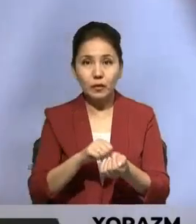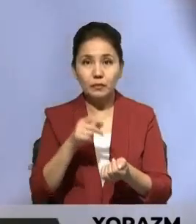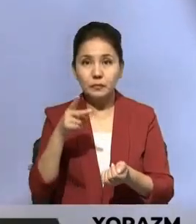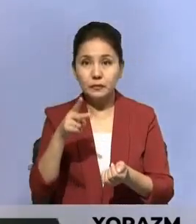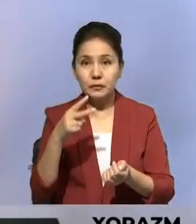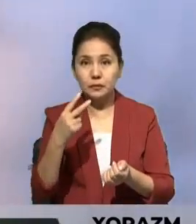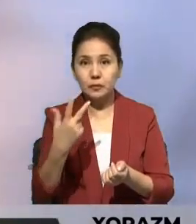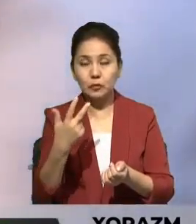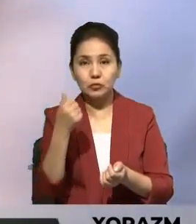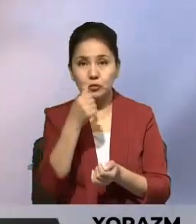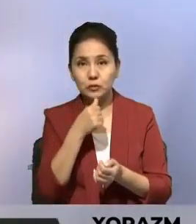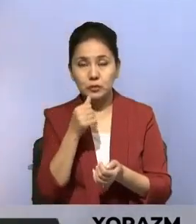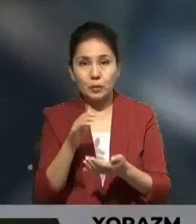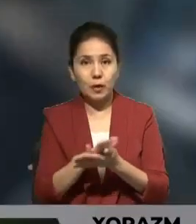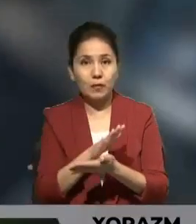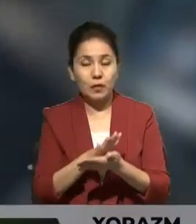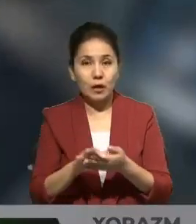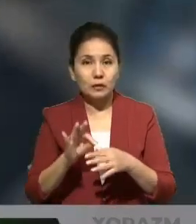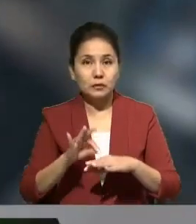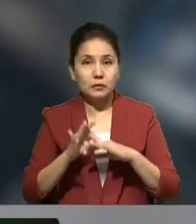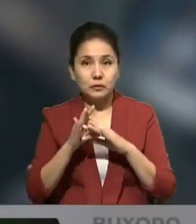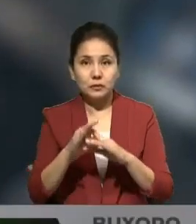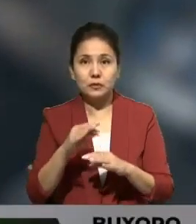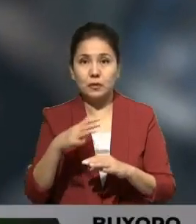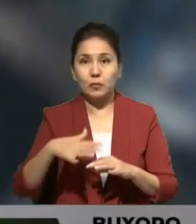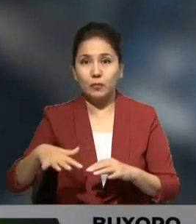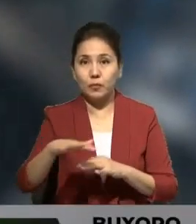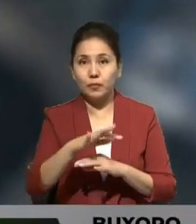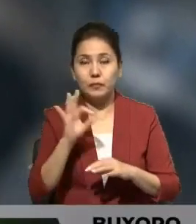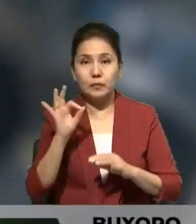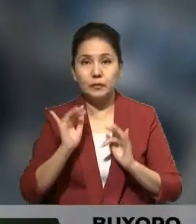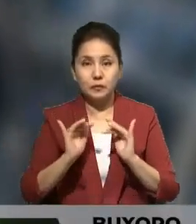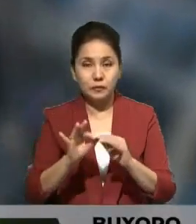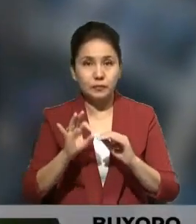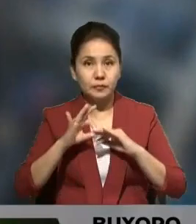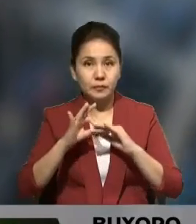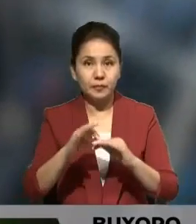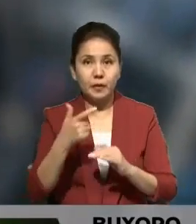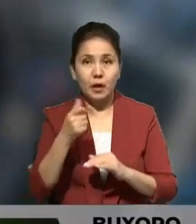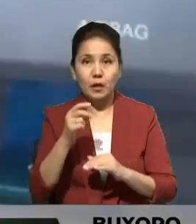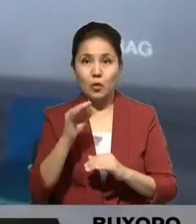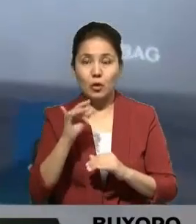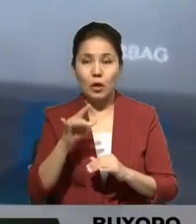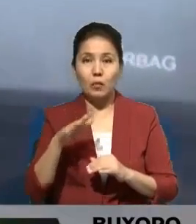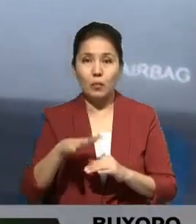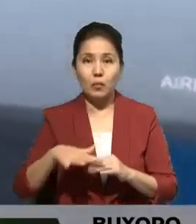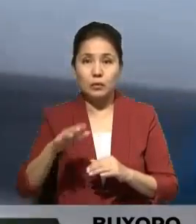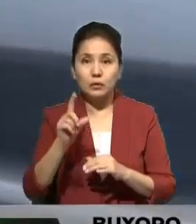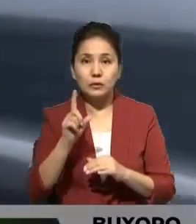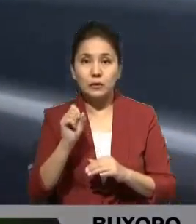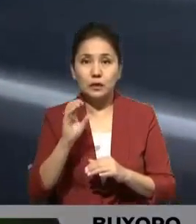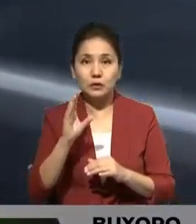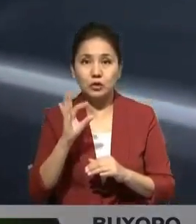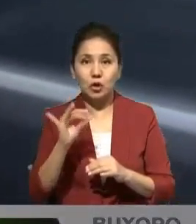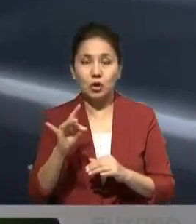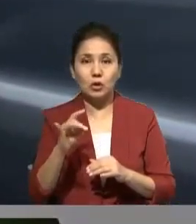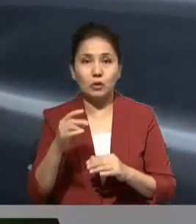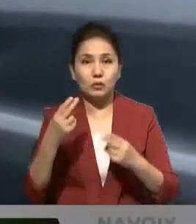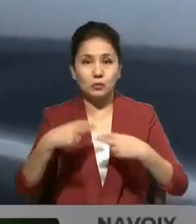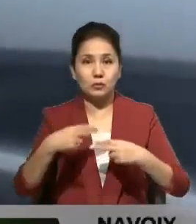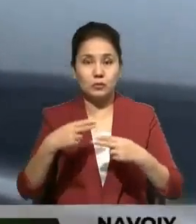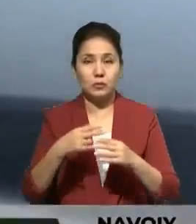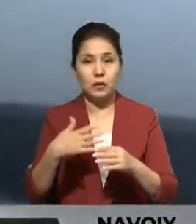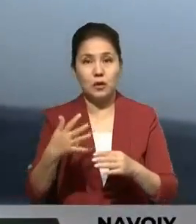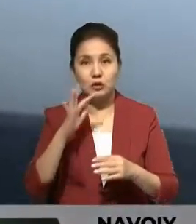2023 profilaktik tadbir doirasida G'allarol tumanida tezkor tadbir o'tkazildi. Jarayonda soha xodimlari Sangzor 15 yo'l patrul xizmati